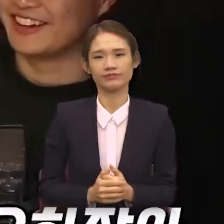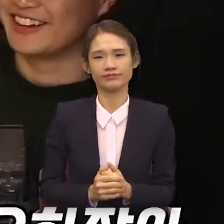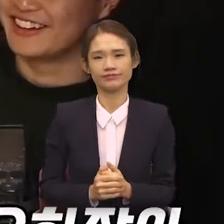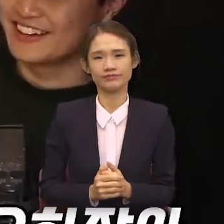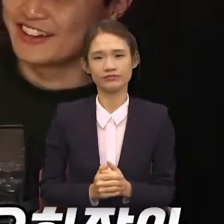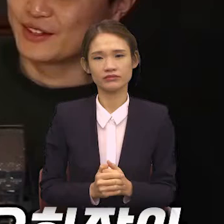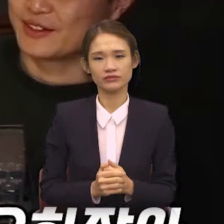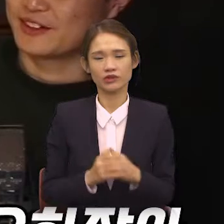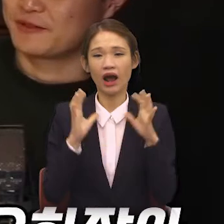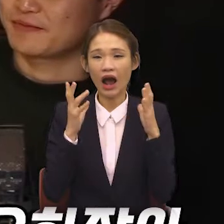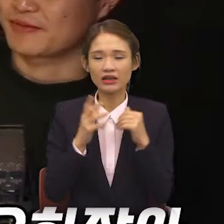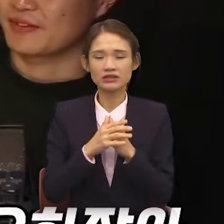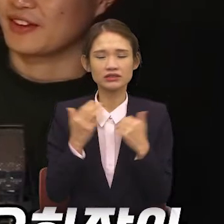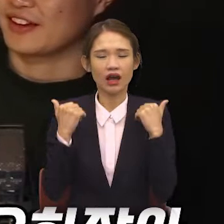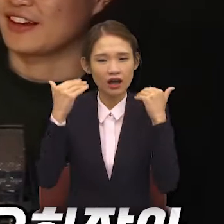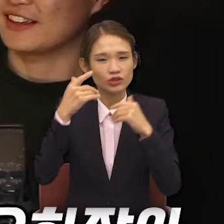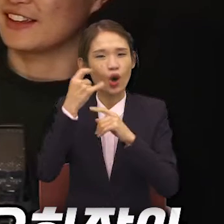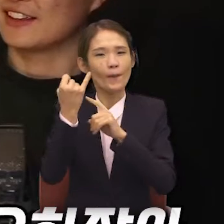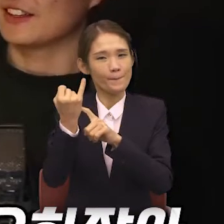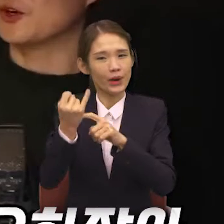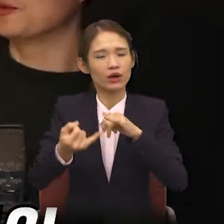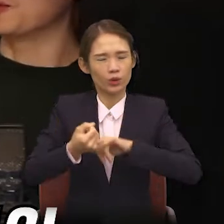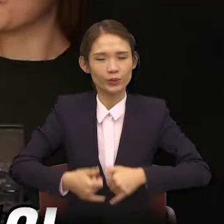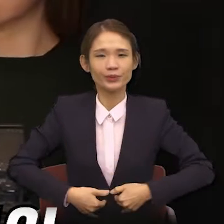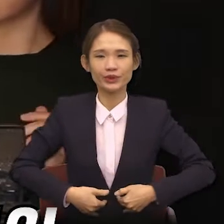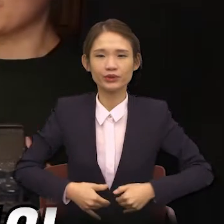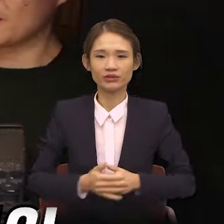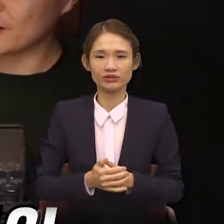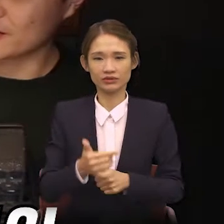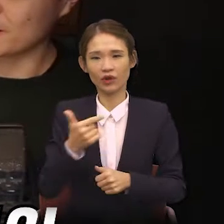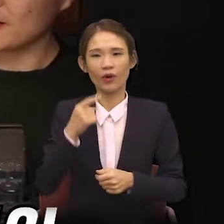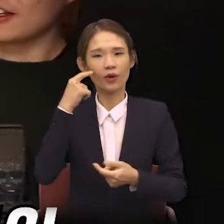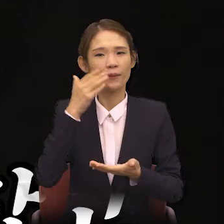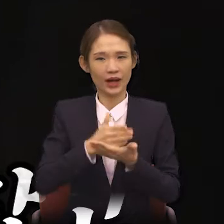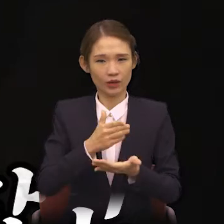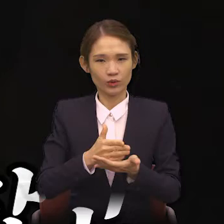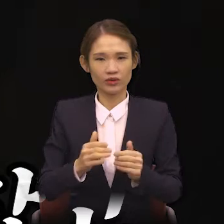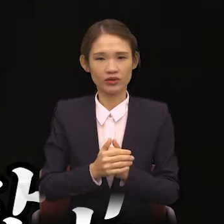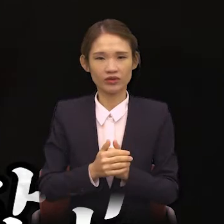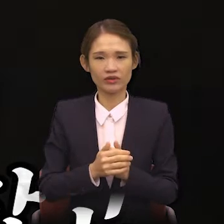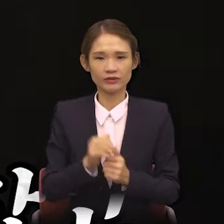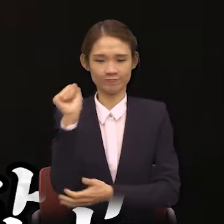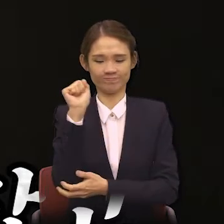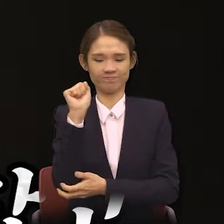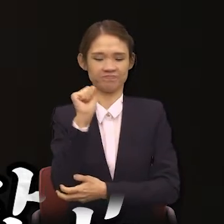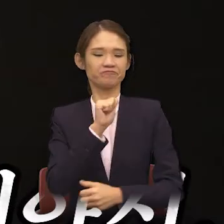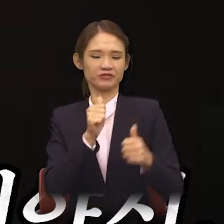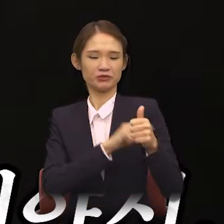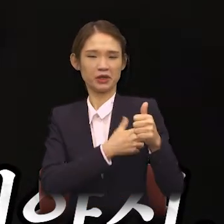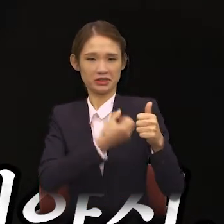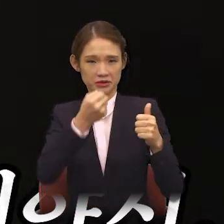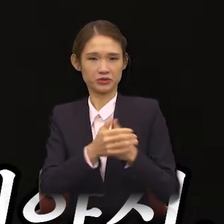또 애들이 잘하는데 엄마가 꼭 필요하잖아. 너무 그거보다 이게 있어. 네. 운전대는 남자가